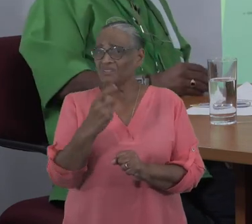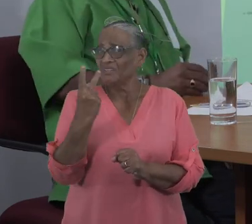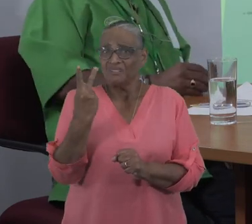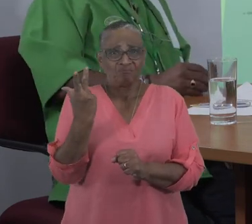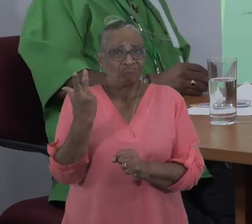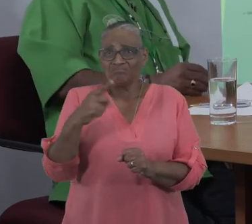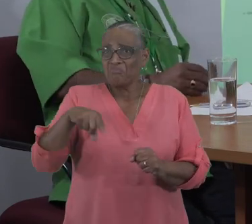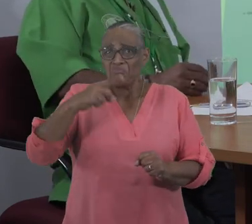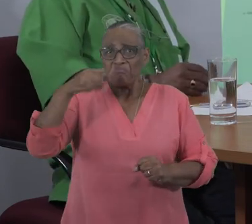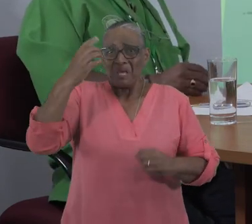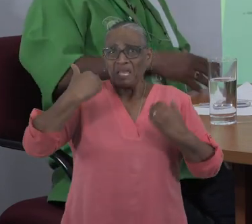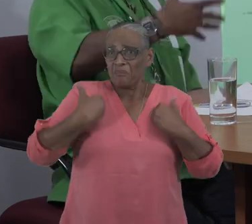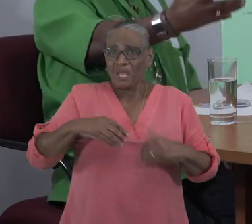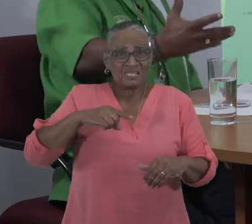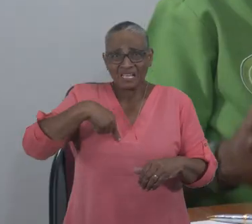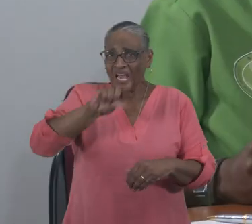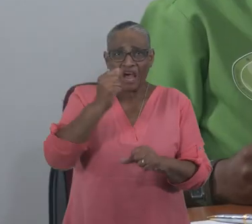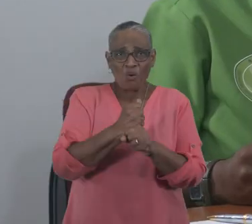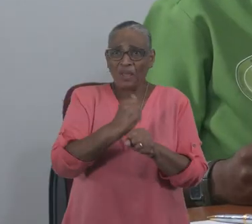ware uit